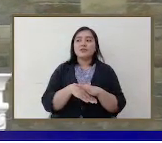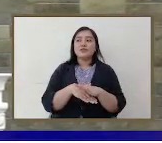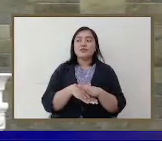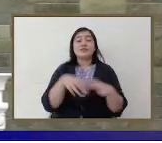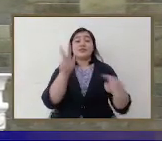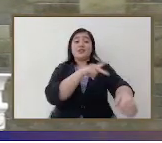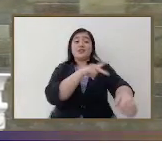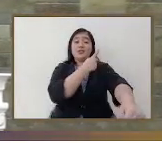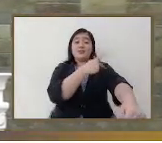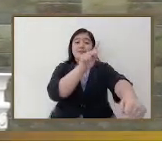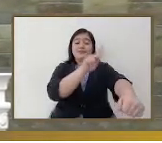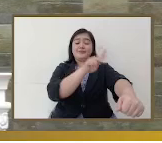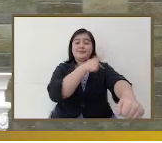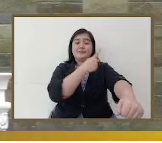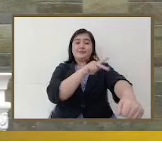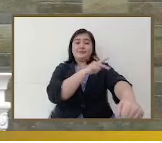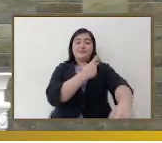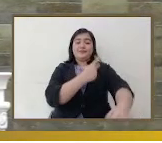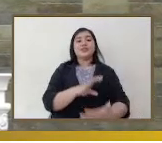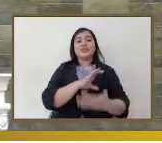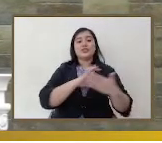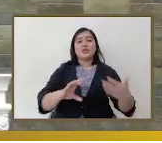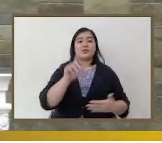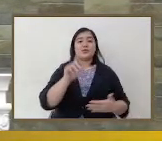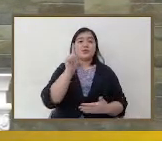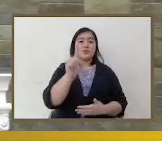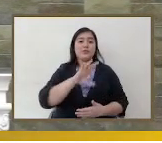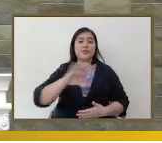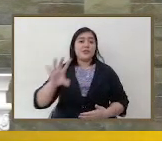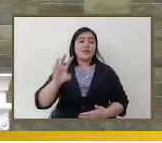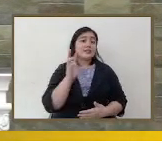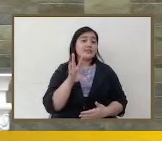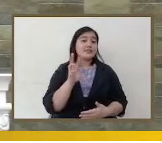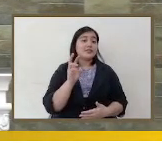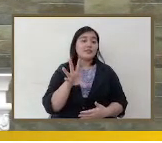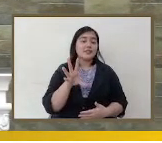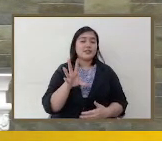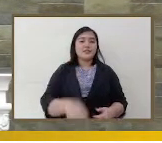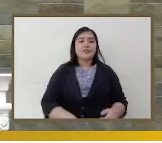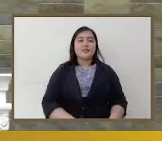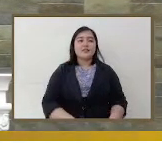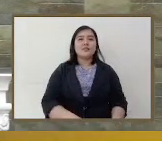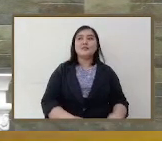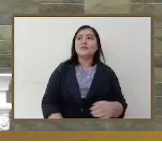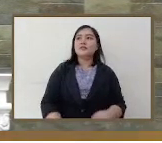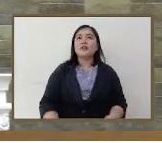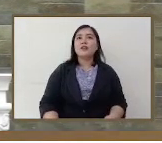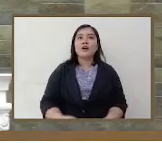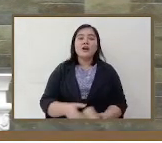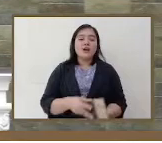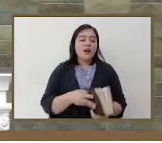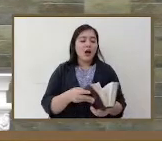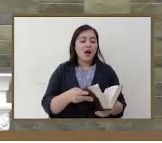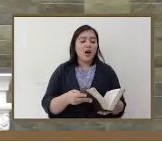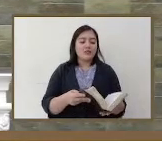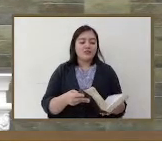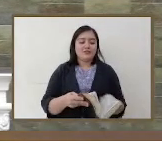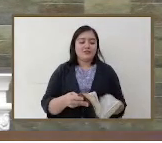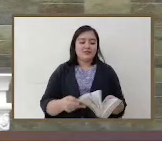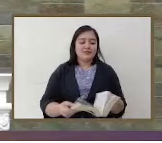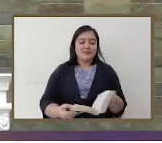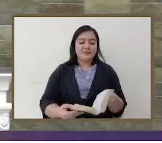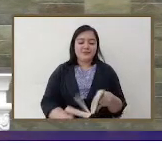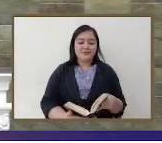book of Psalm 116. Psalm 116. And we will